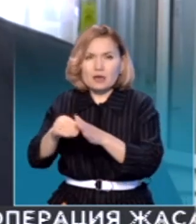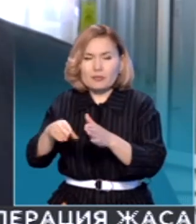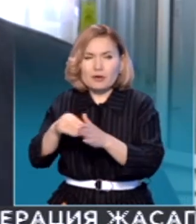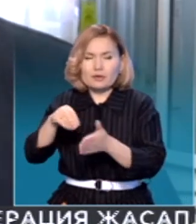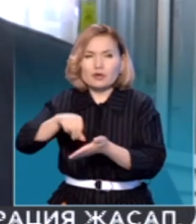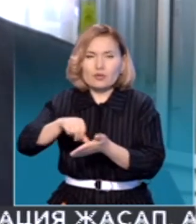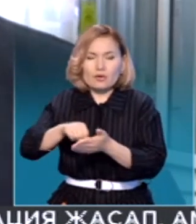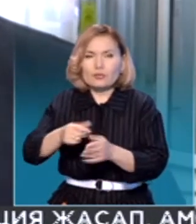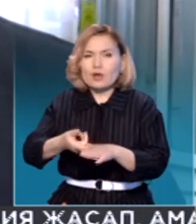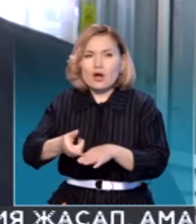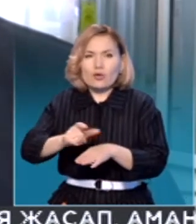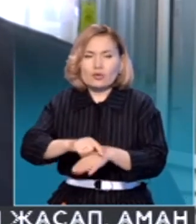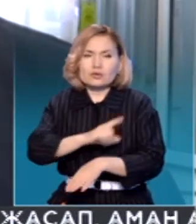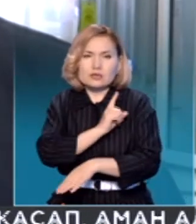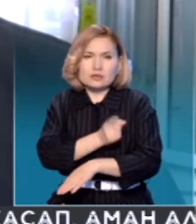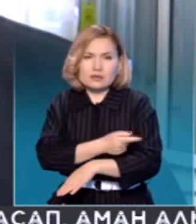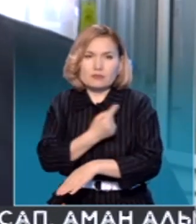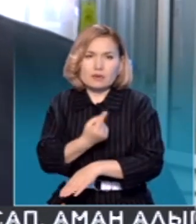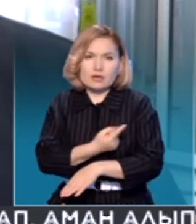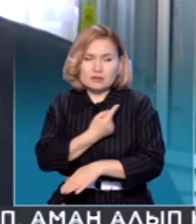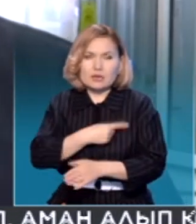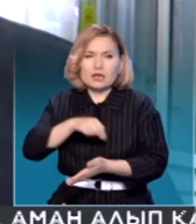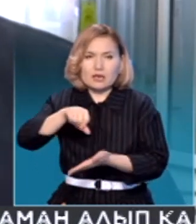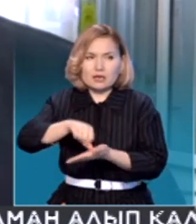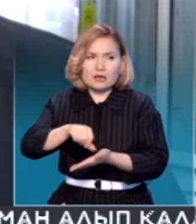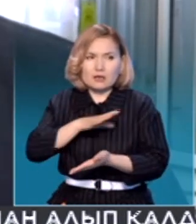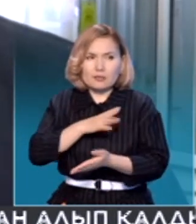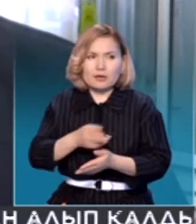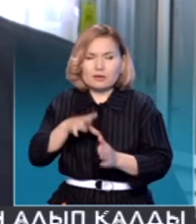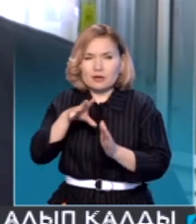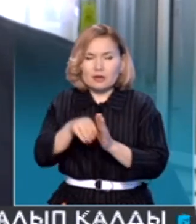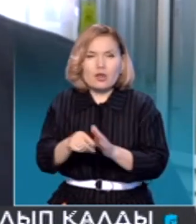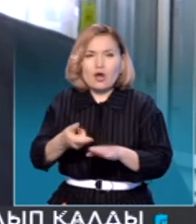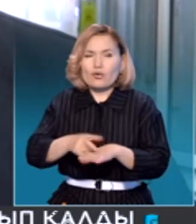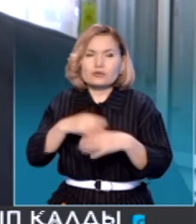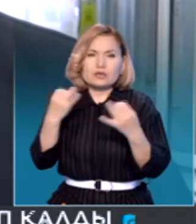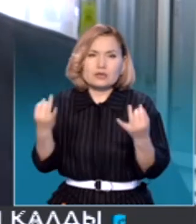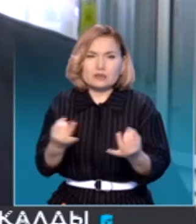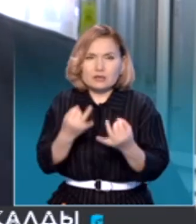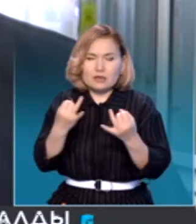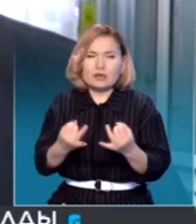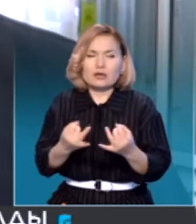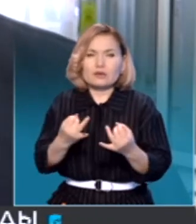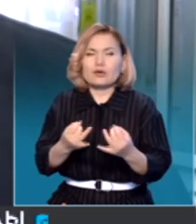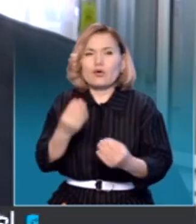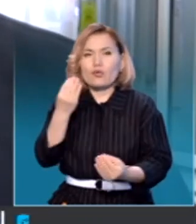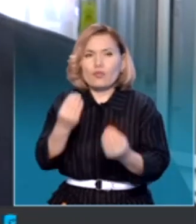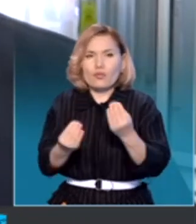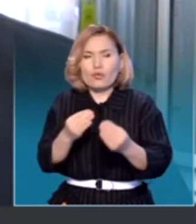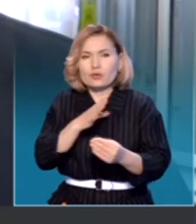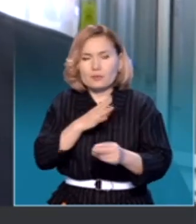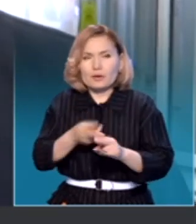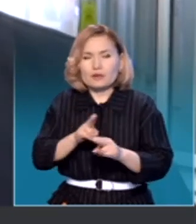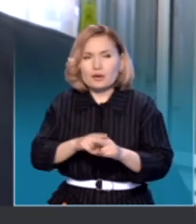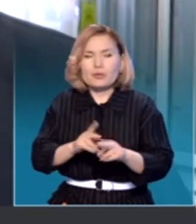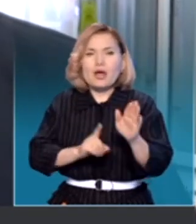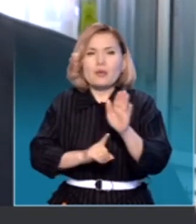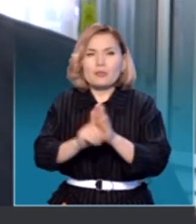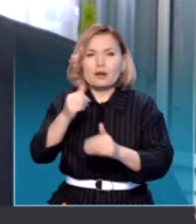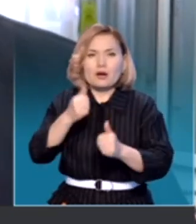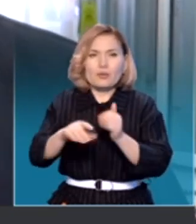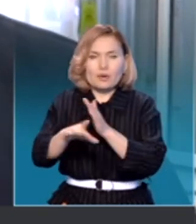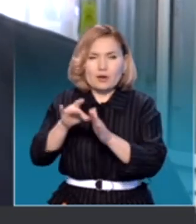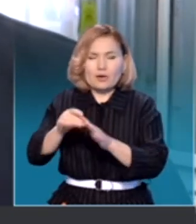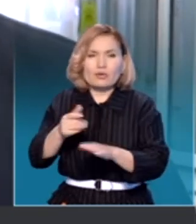жерге рейтингісі жоғары пікірсайысшылар келіп жатыр. Яғни өте тартысты, алғашқы іріктеу турларынан бастап,